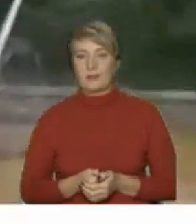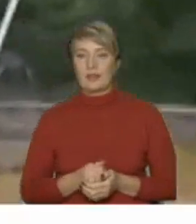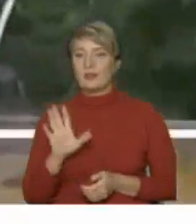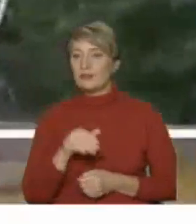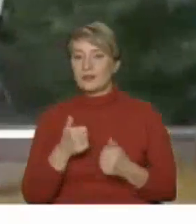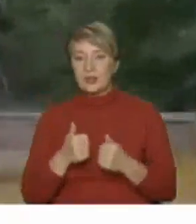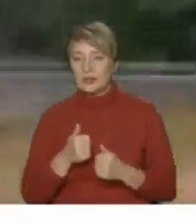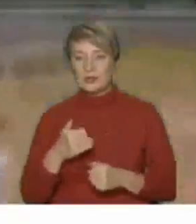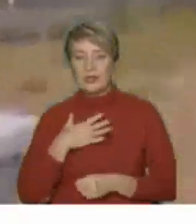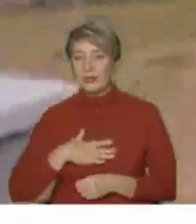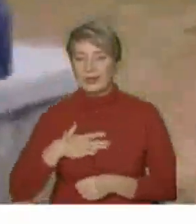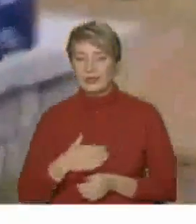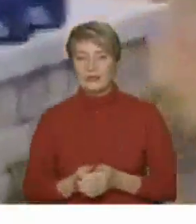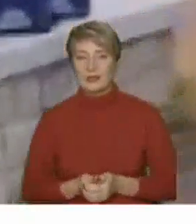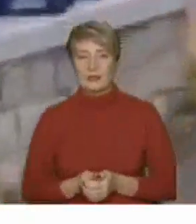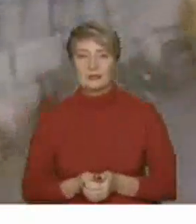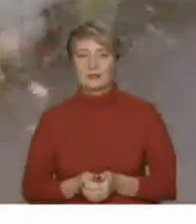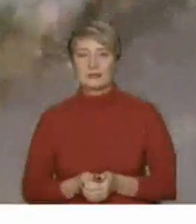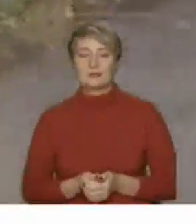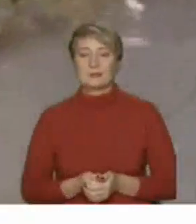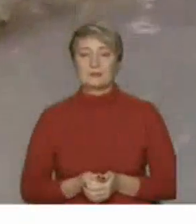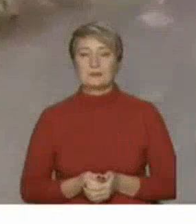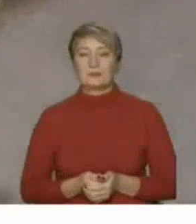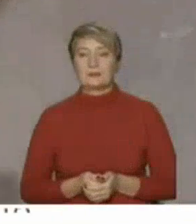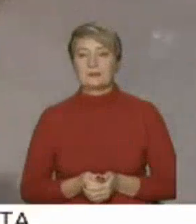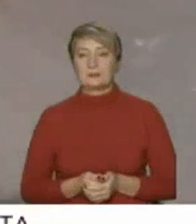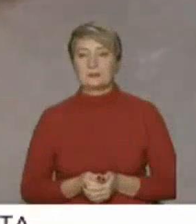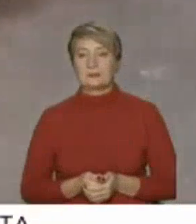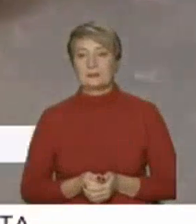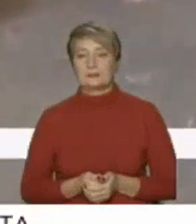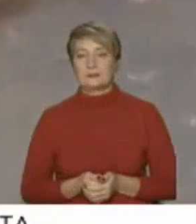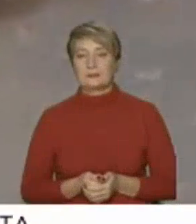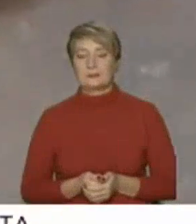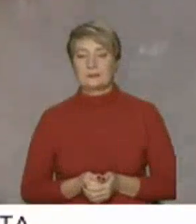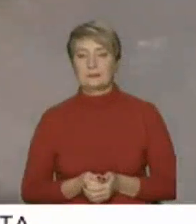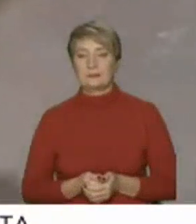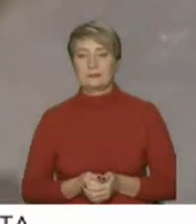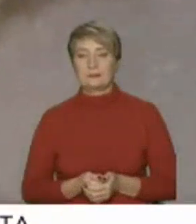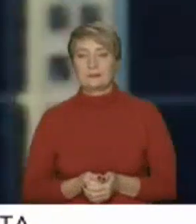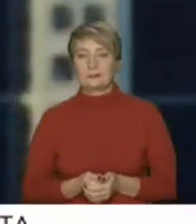Більше не.